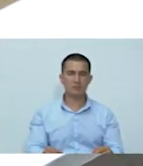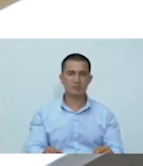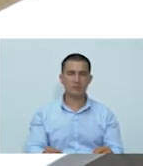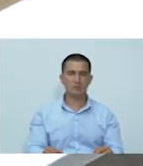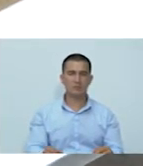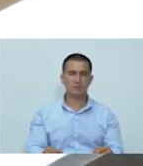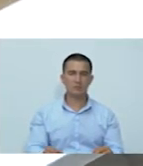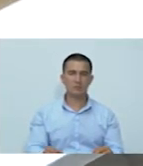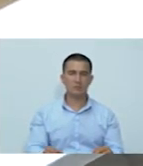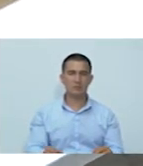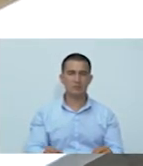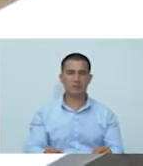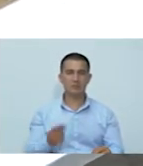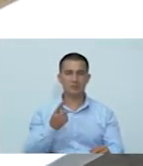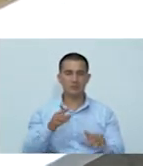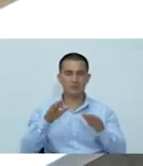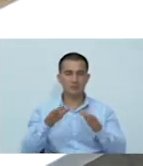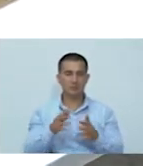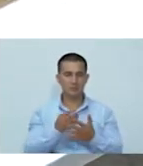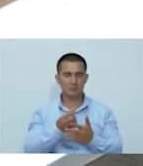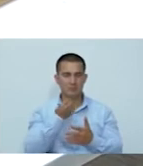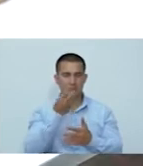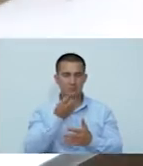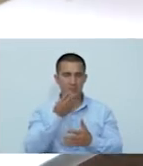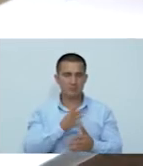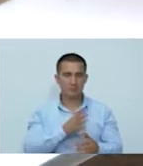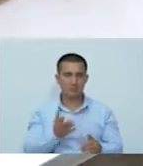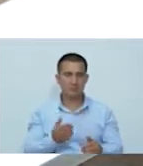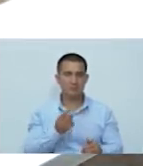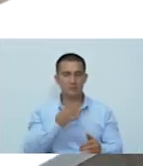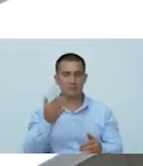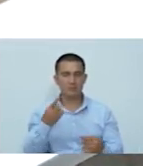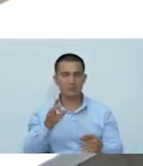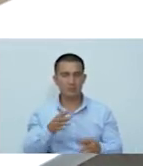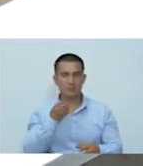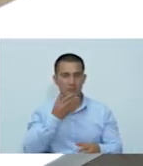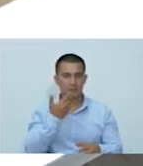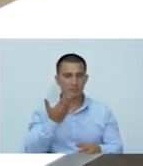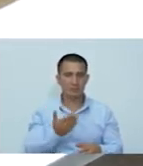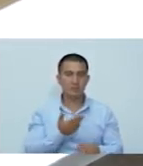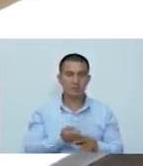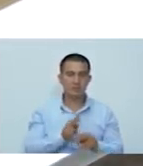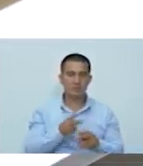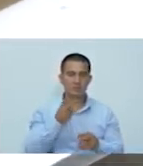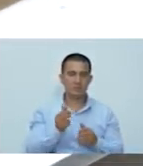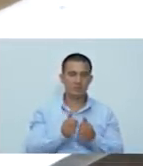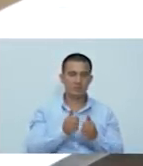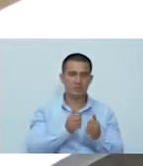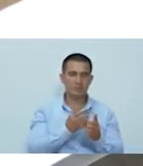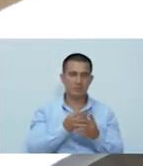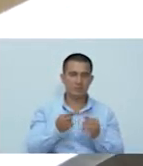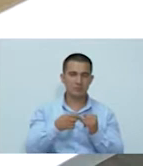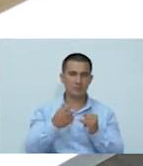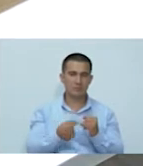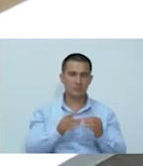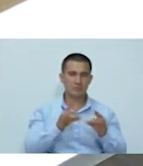Bu tomonida gulimiz bo'ladi va ikki yoniga baklarini